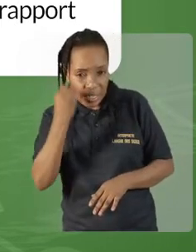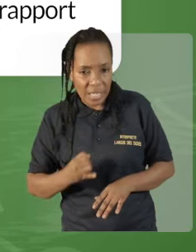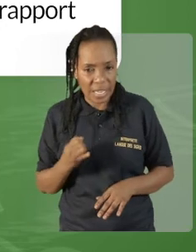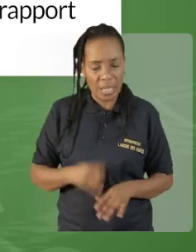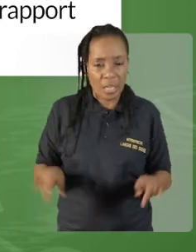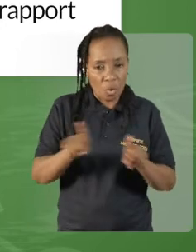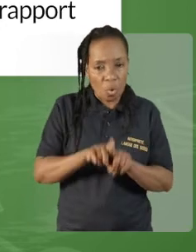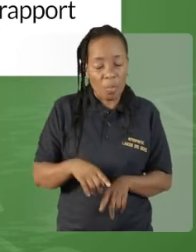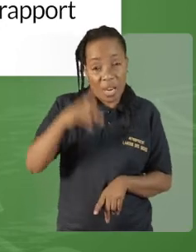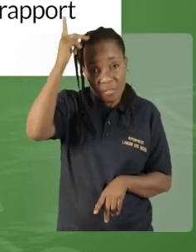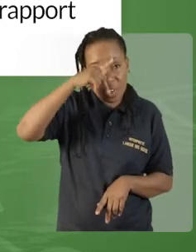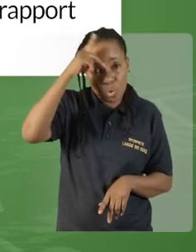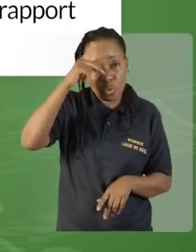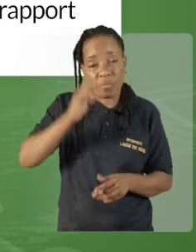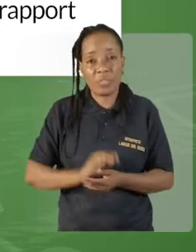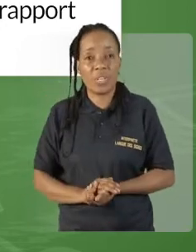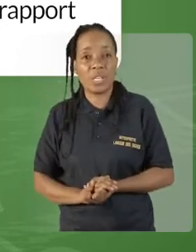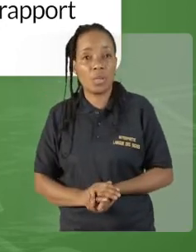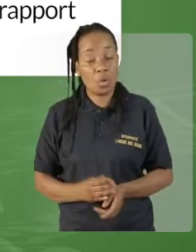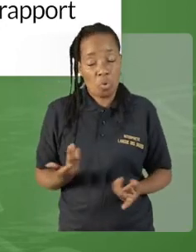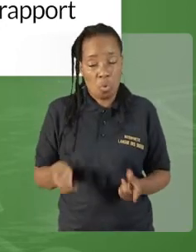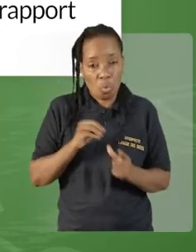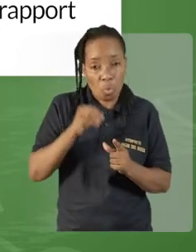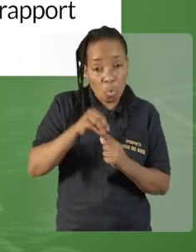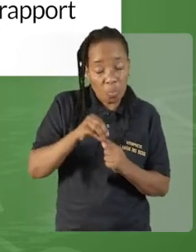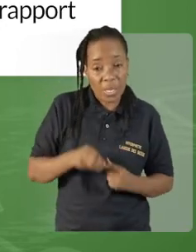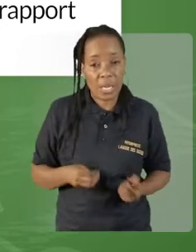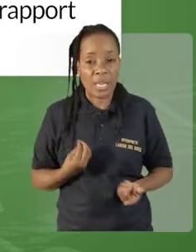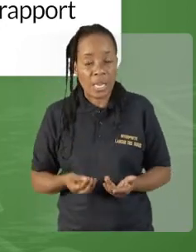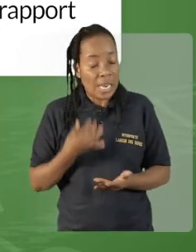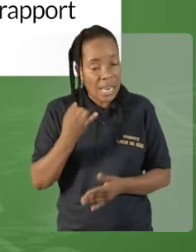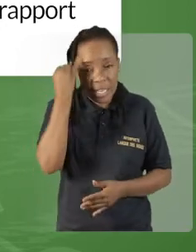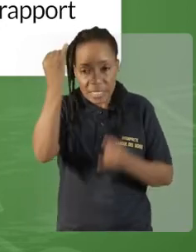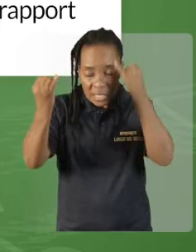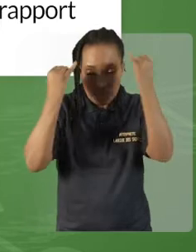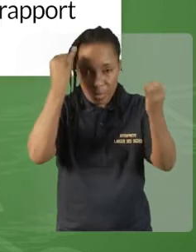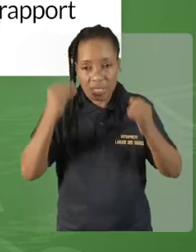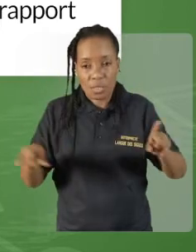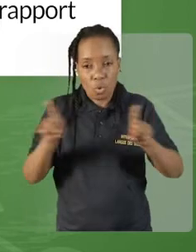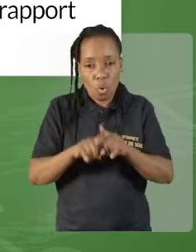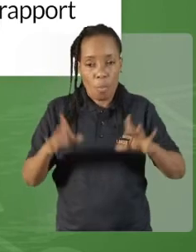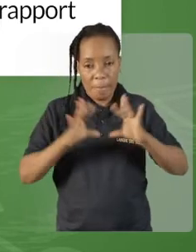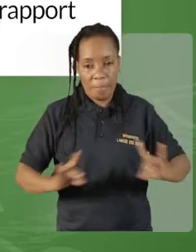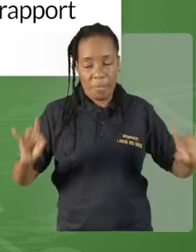la philosophie, qu'aux productions imaginaires et fabuleuses, comme le mythe.